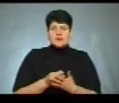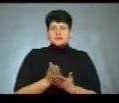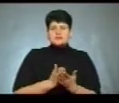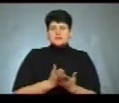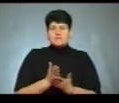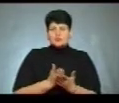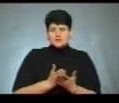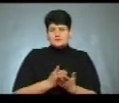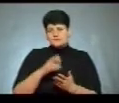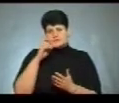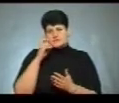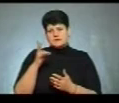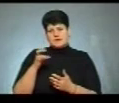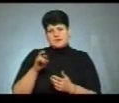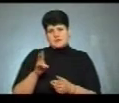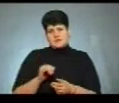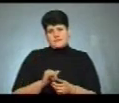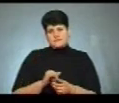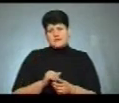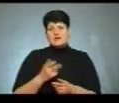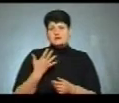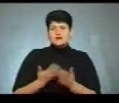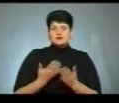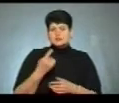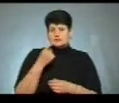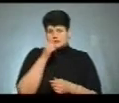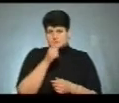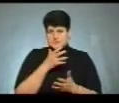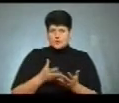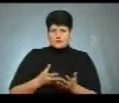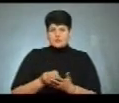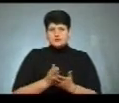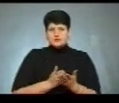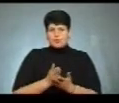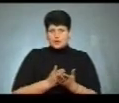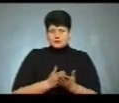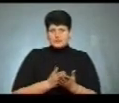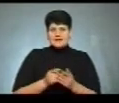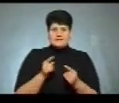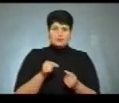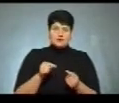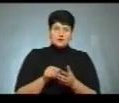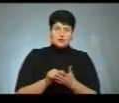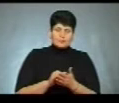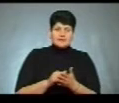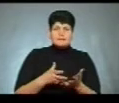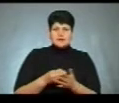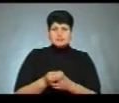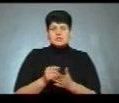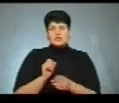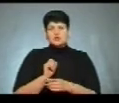послуги муніципальній няні. Тобто, якщо за місяць оплачені послуги муніципальної няні, відповідні там документи платіжне поручення